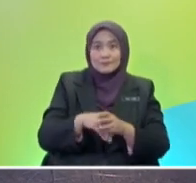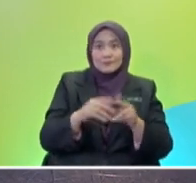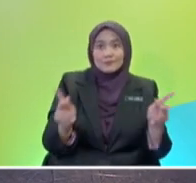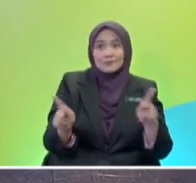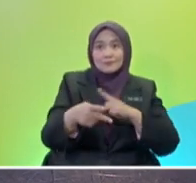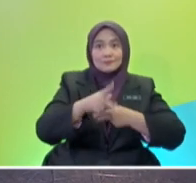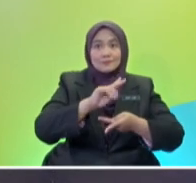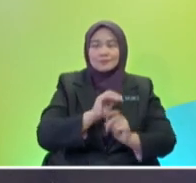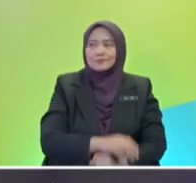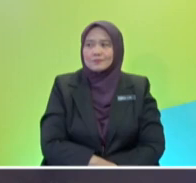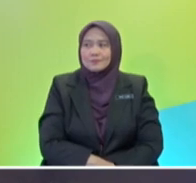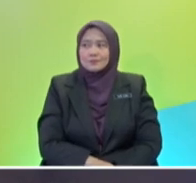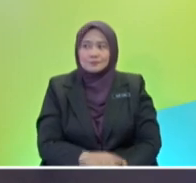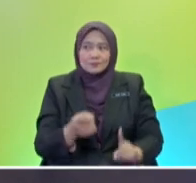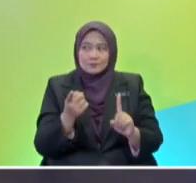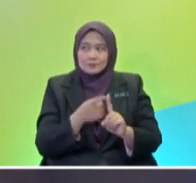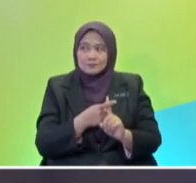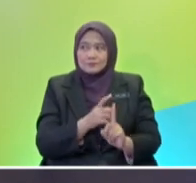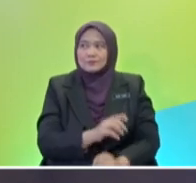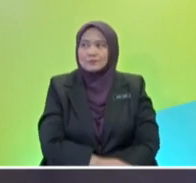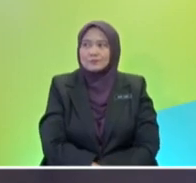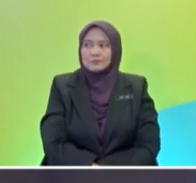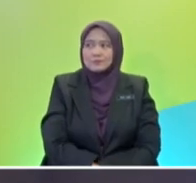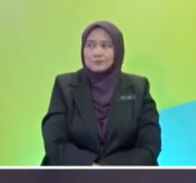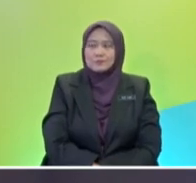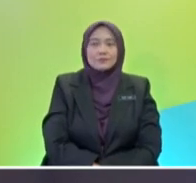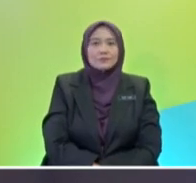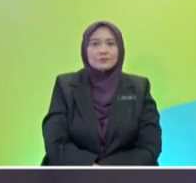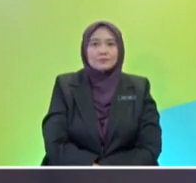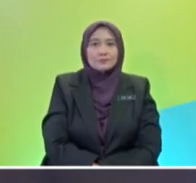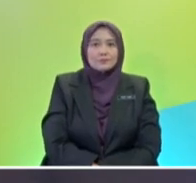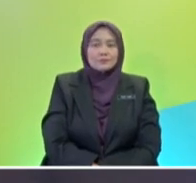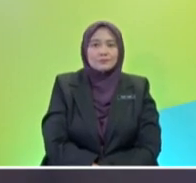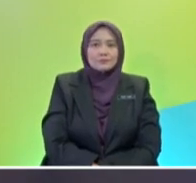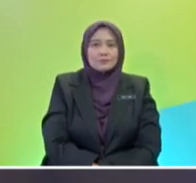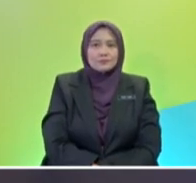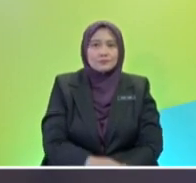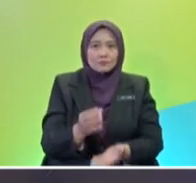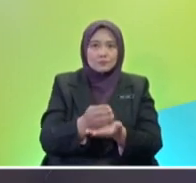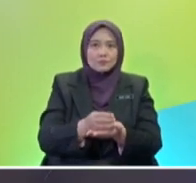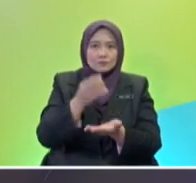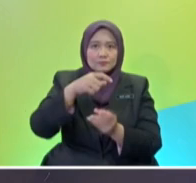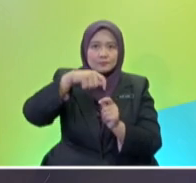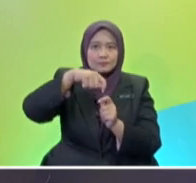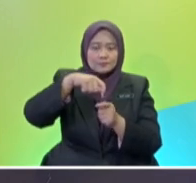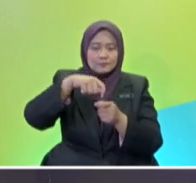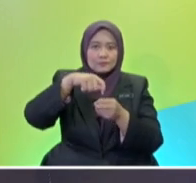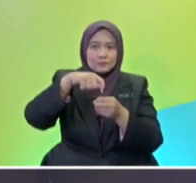yang pertama saya akan keluarkan Oke kita ada tim aluminium dan juga botol plastik